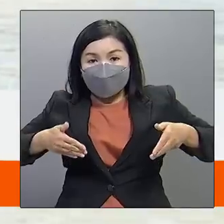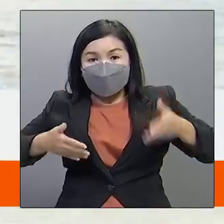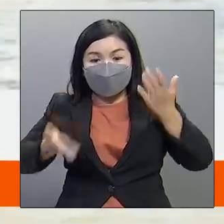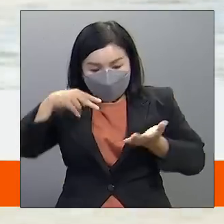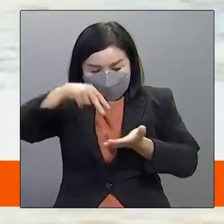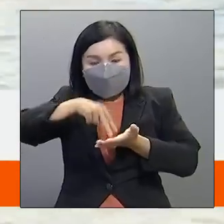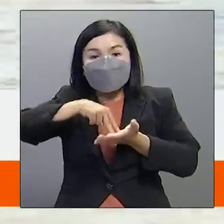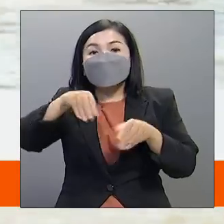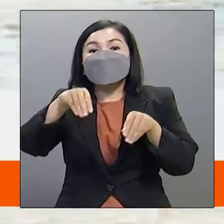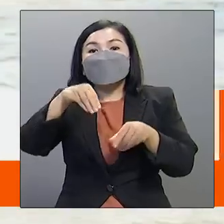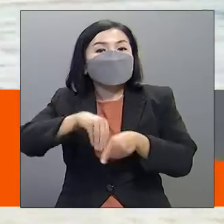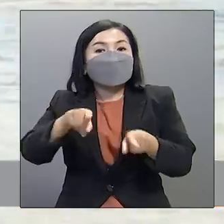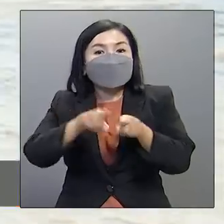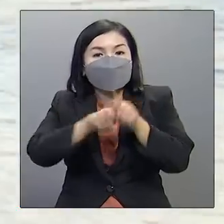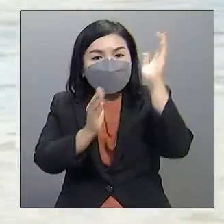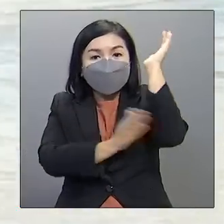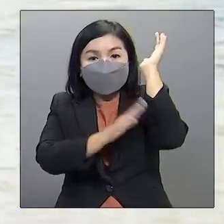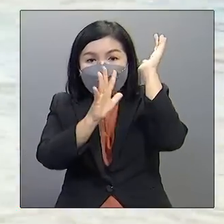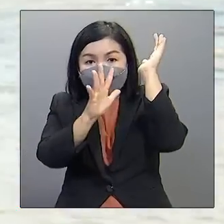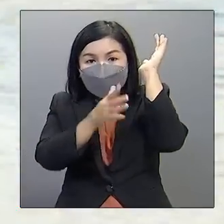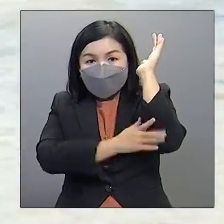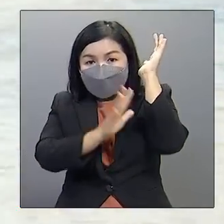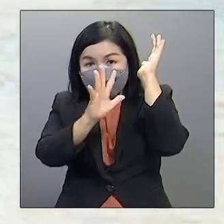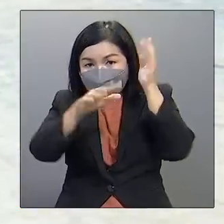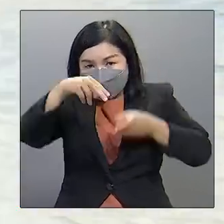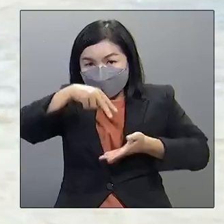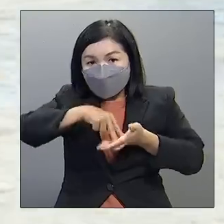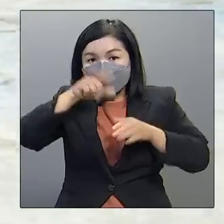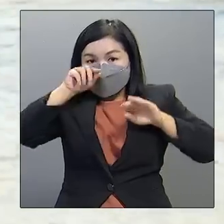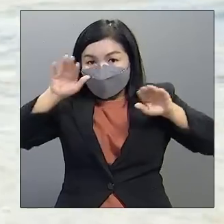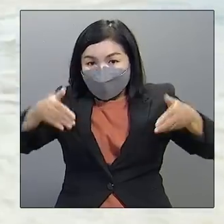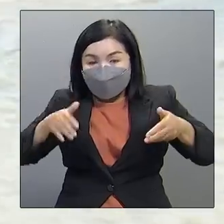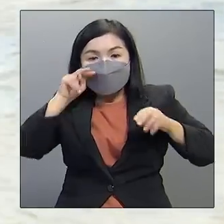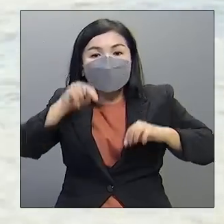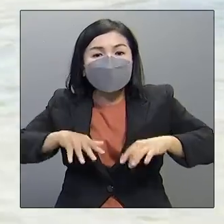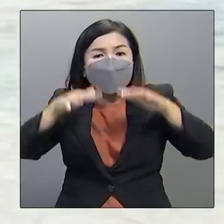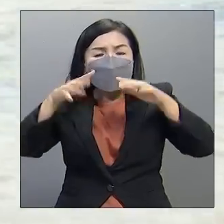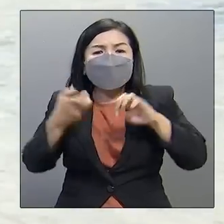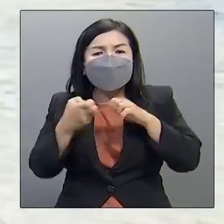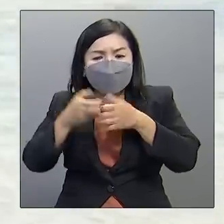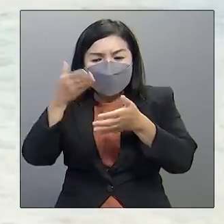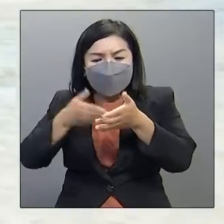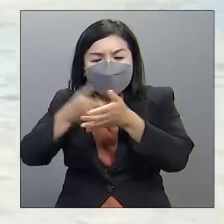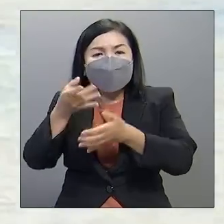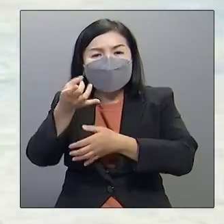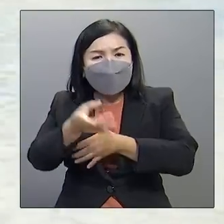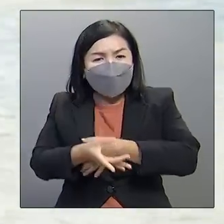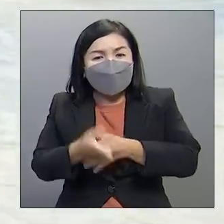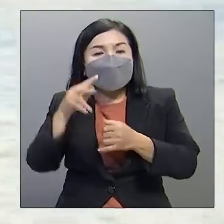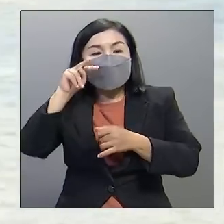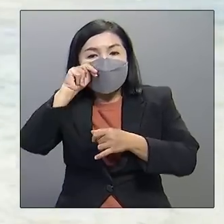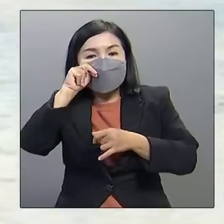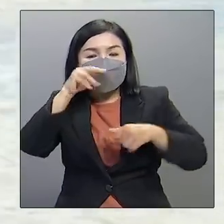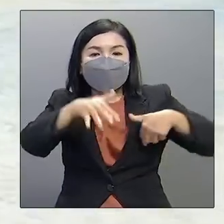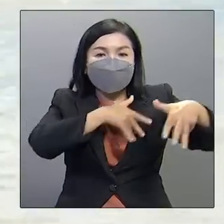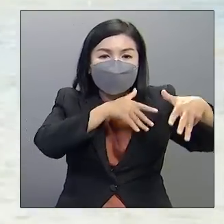ายืนกันอยู่ก็เหมือนกันนะคะเป็นซอย5ค่ะรามอินทรายังเห็นน้ำท่วมเป็นวงกว้างค่ะอุปสรรคอย่างหนึ่งนั่นก็คือน้ำจากในชุมชนต่าง